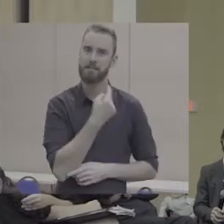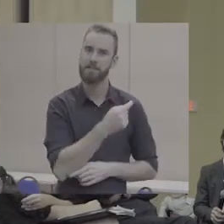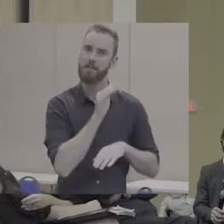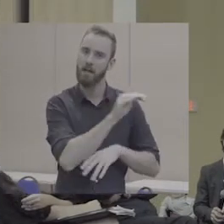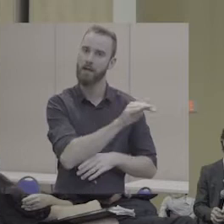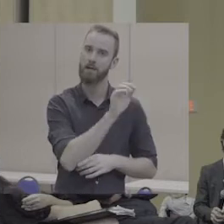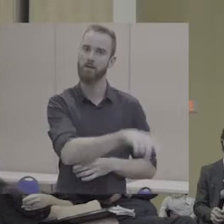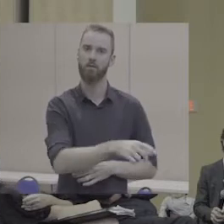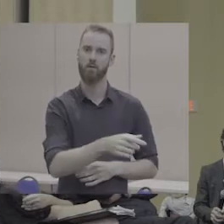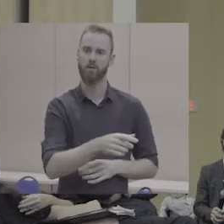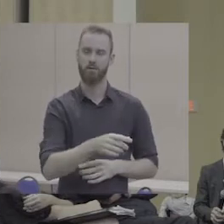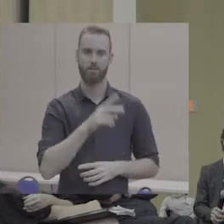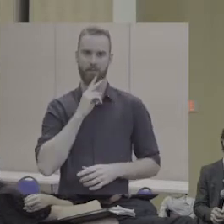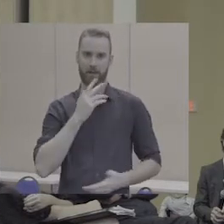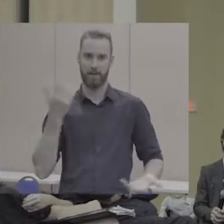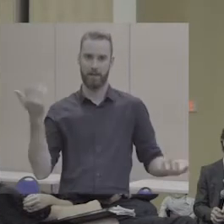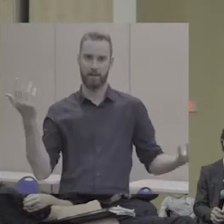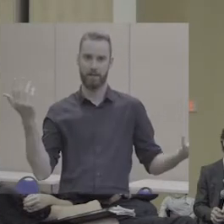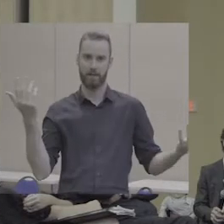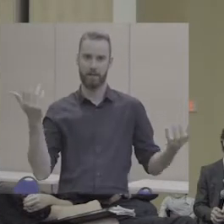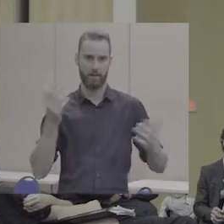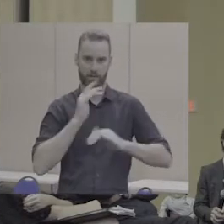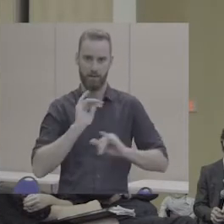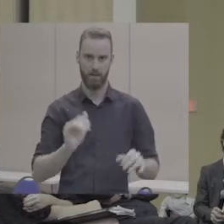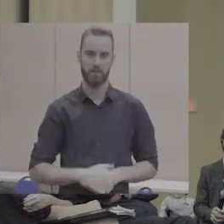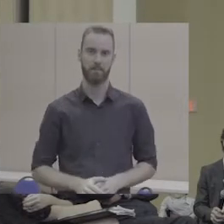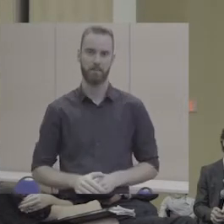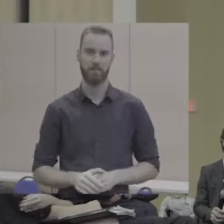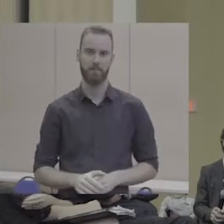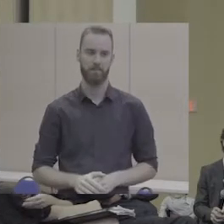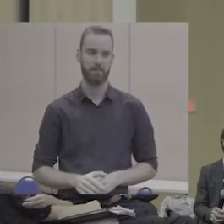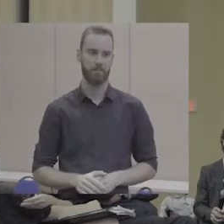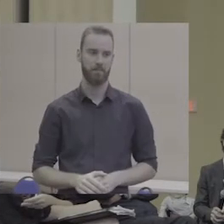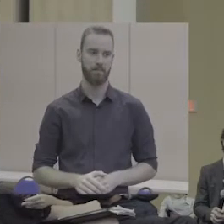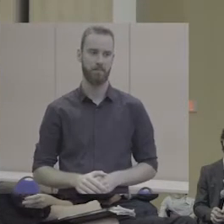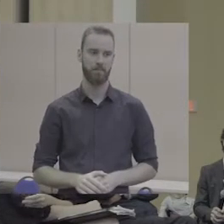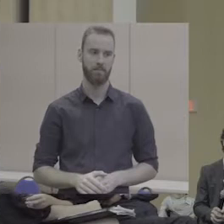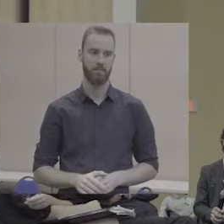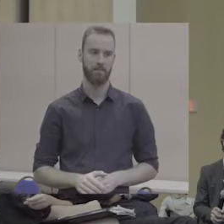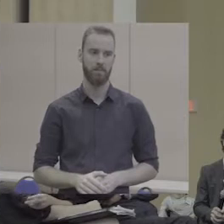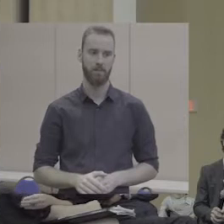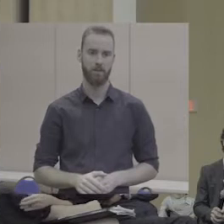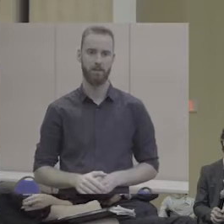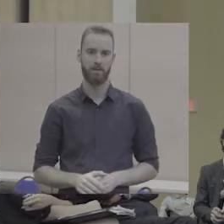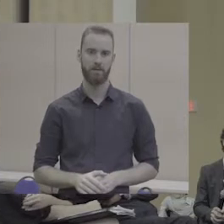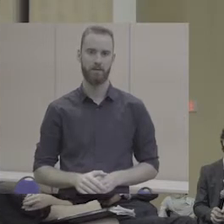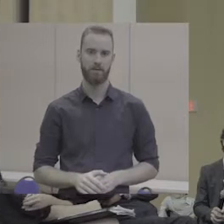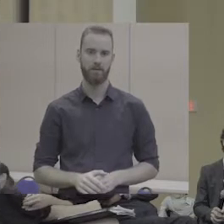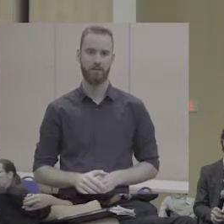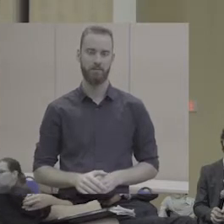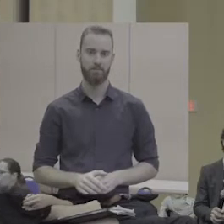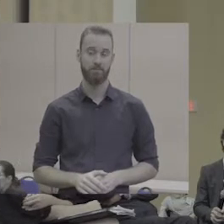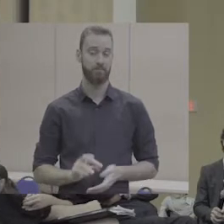là-bas, ta main pousse plus haut, là. Attendez, non,